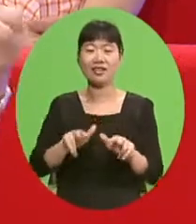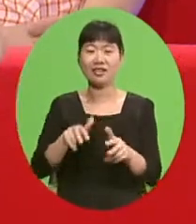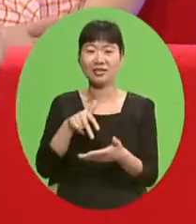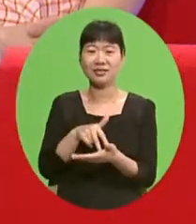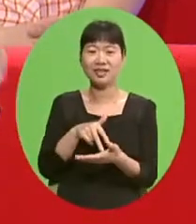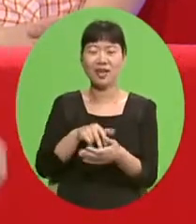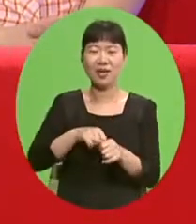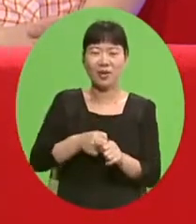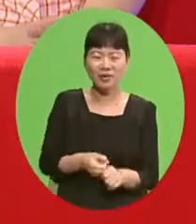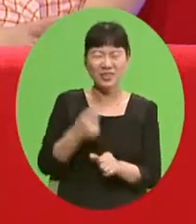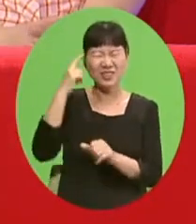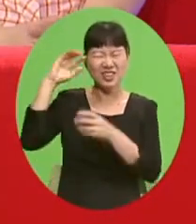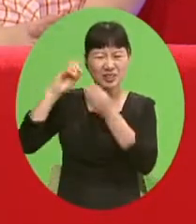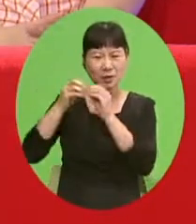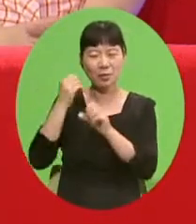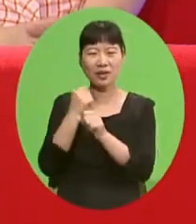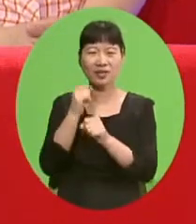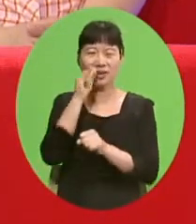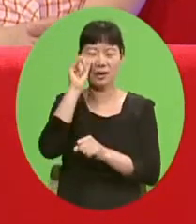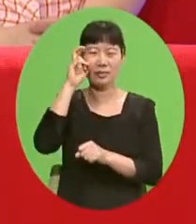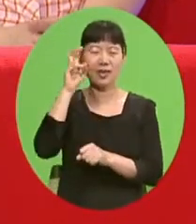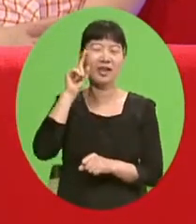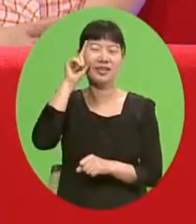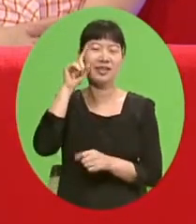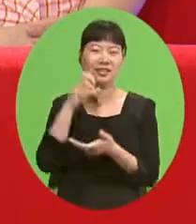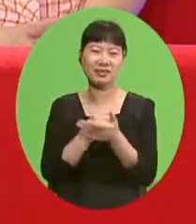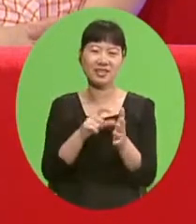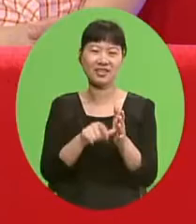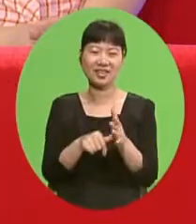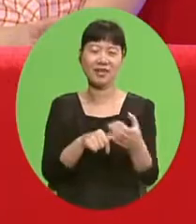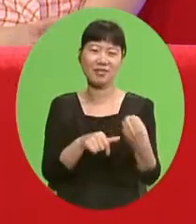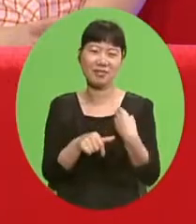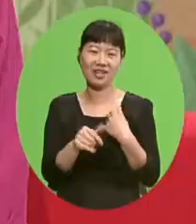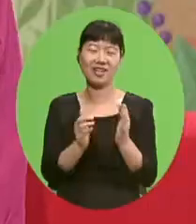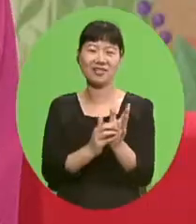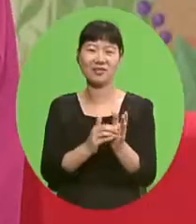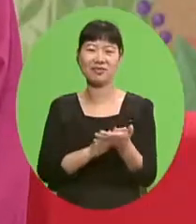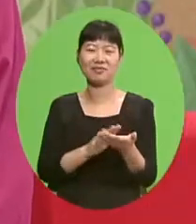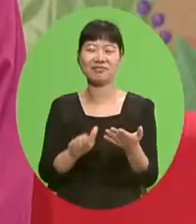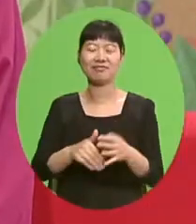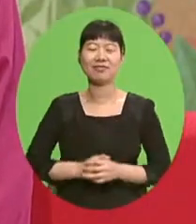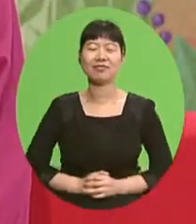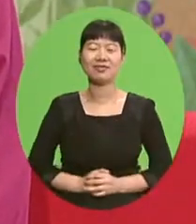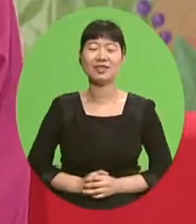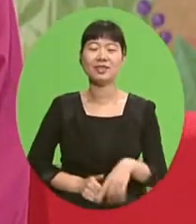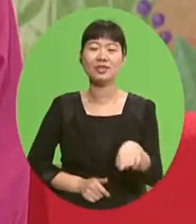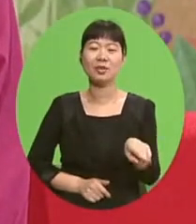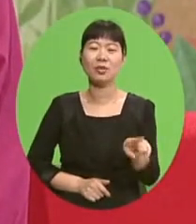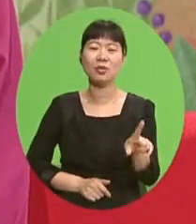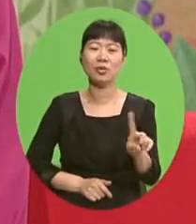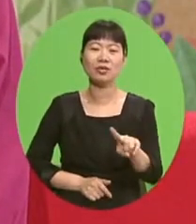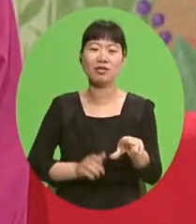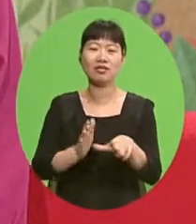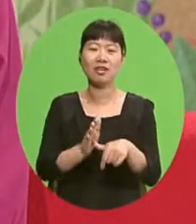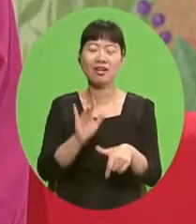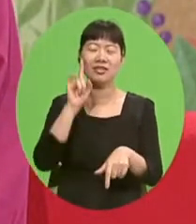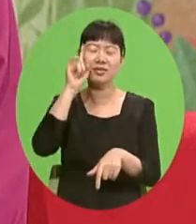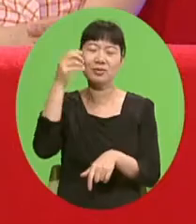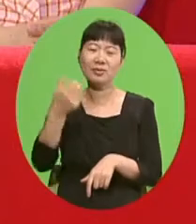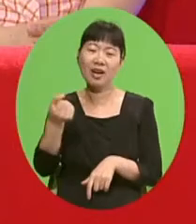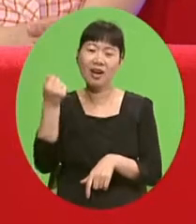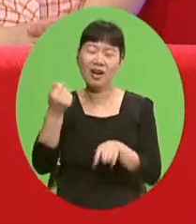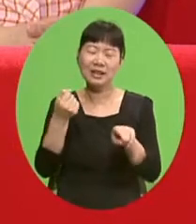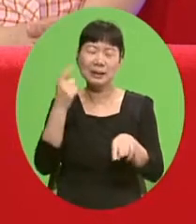보면 이제 억지로 쥐어짠 거죠. 그렇죠. 스트레스 받을 때? 뭐 이러더라고, 우리 똘똘했네요. 아들이요. 그래서 너는 어떨 때 스트레스를 받는데? 그랬더니